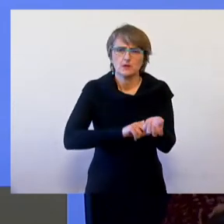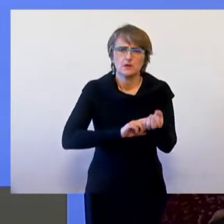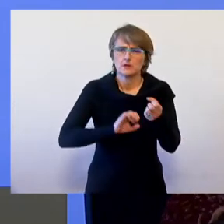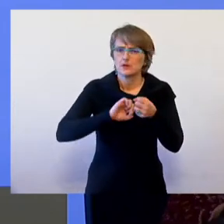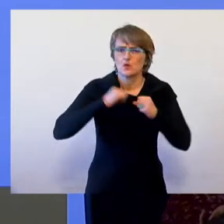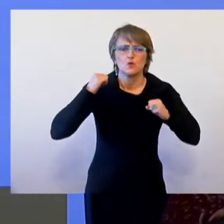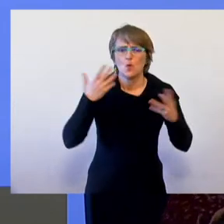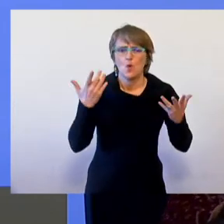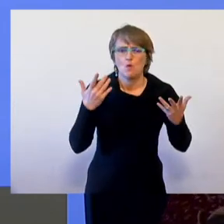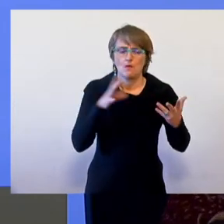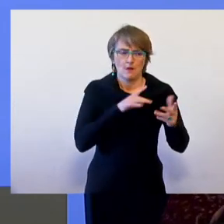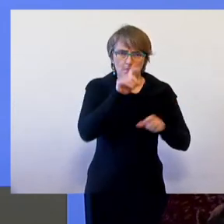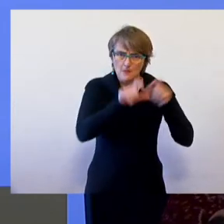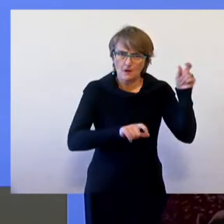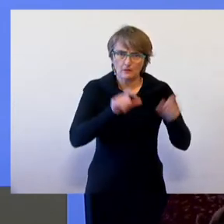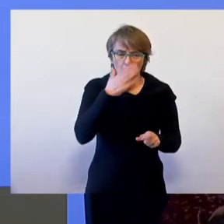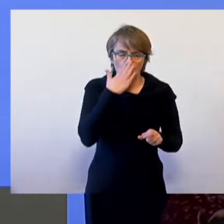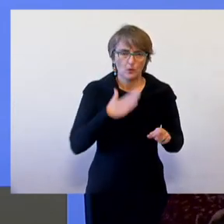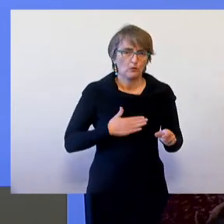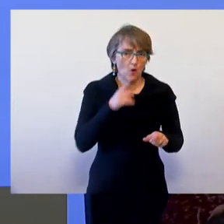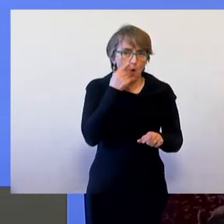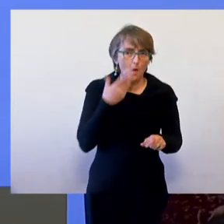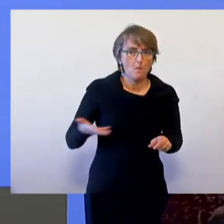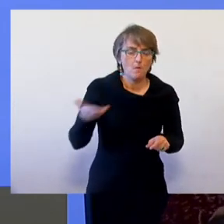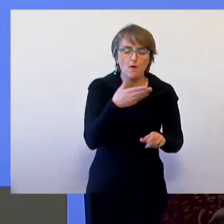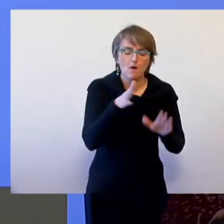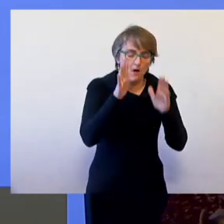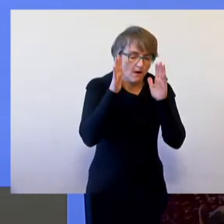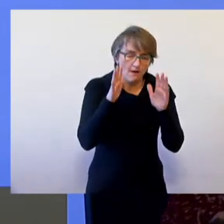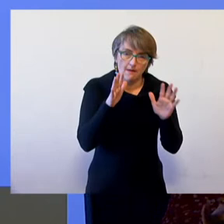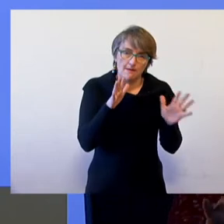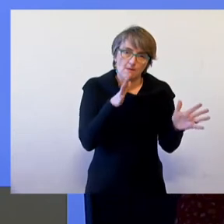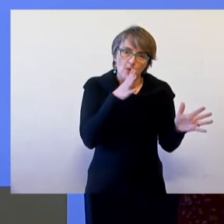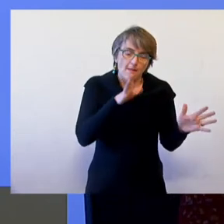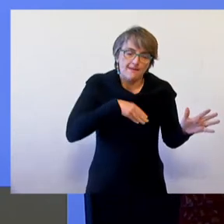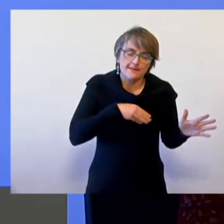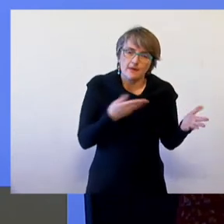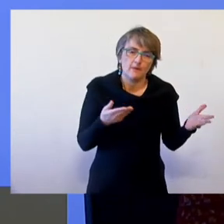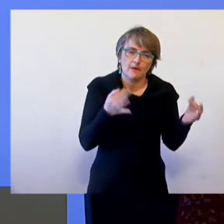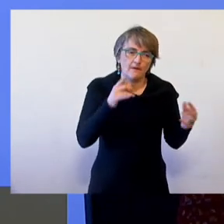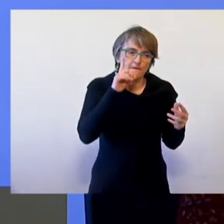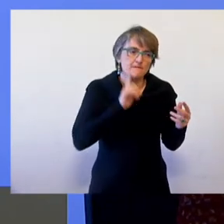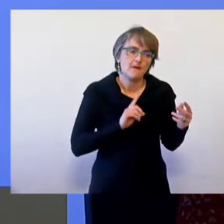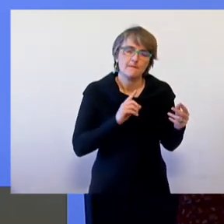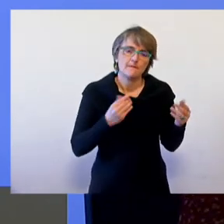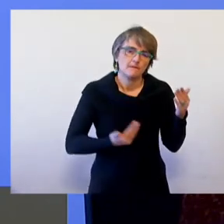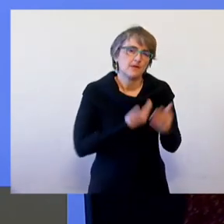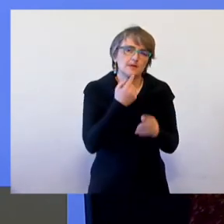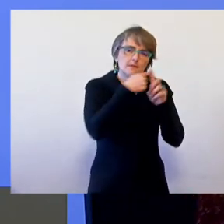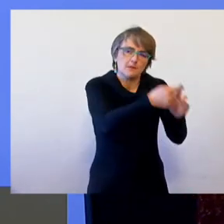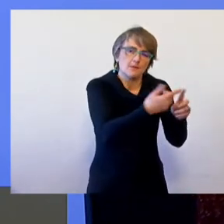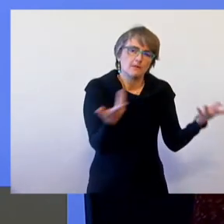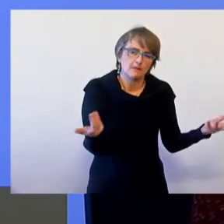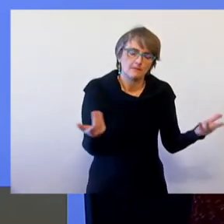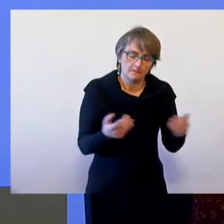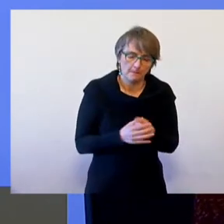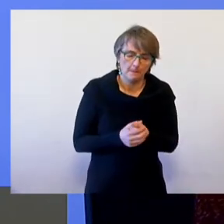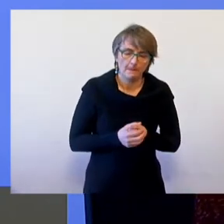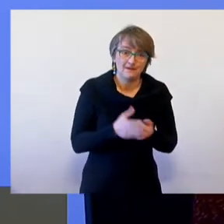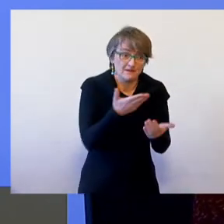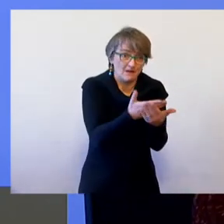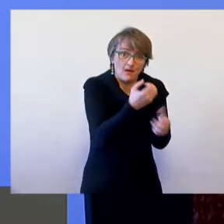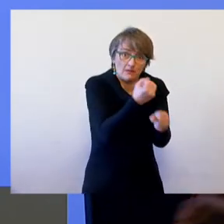absolument inqualifiables d'hommes à l'égard de femmes. Et donc, ce travail-là, enfin, ces